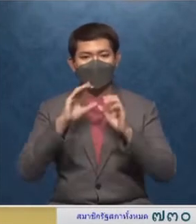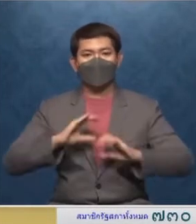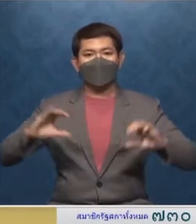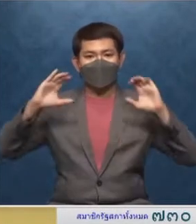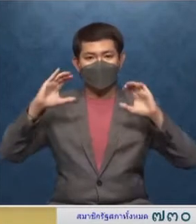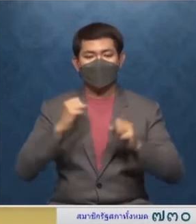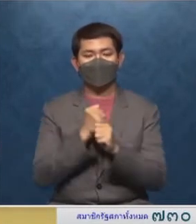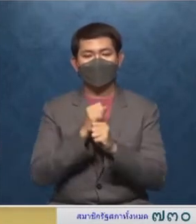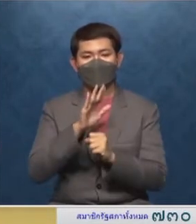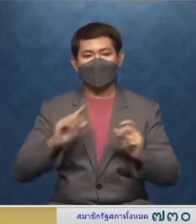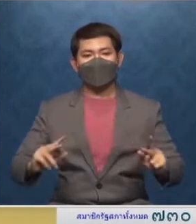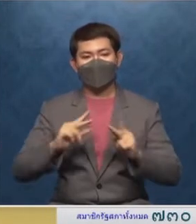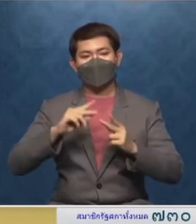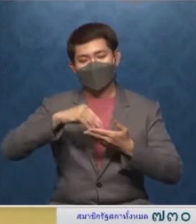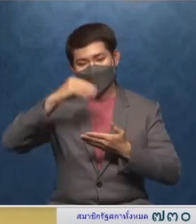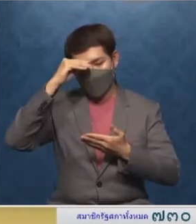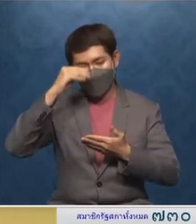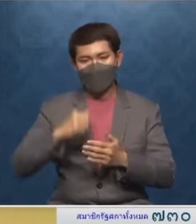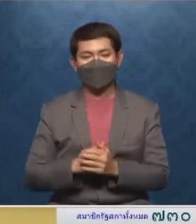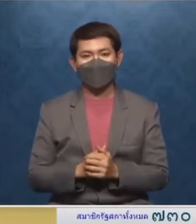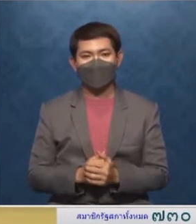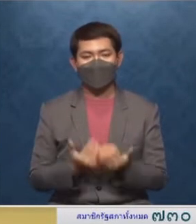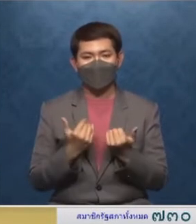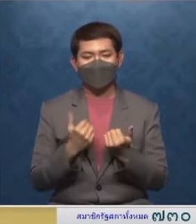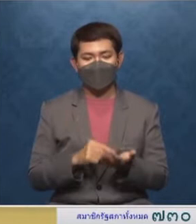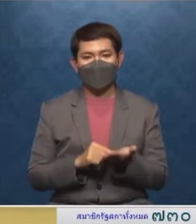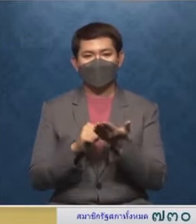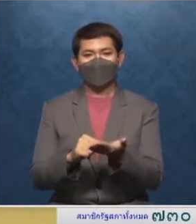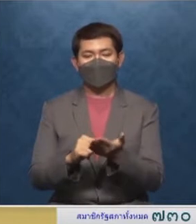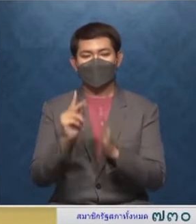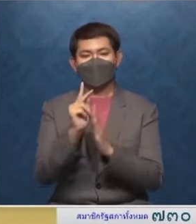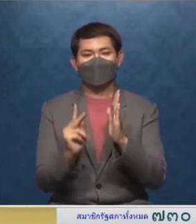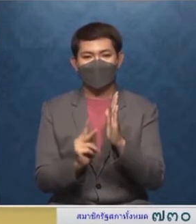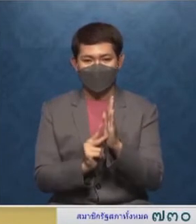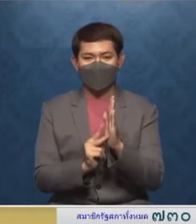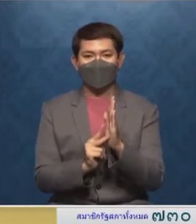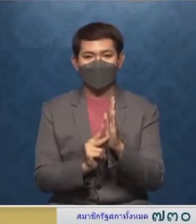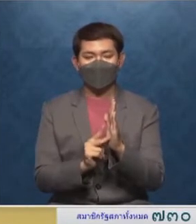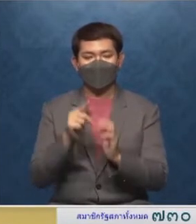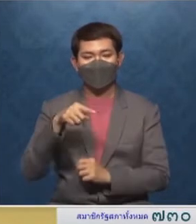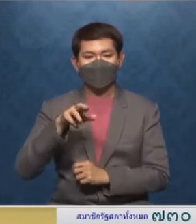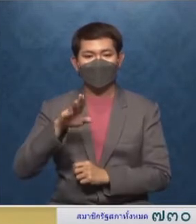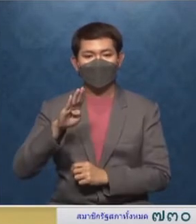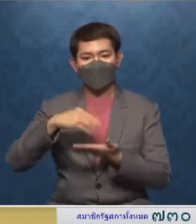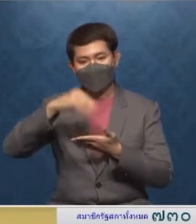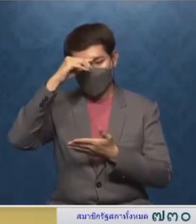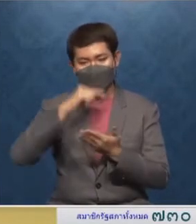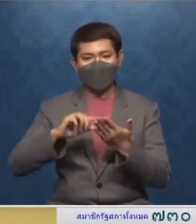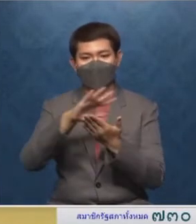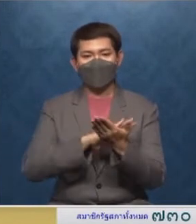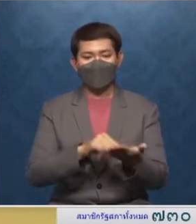และของกระทรวงศึกษาธิการนะครับที่ได้เสนอร่างพระราชบัญญัติการศึกษาแห่งชาติฉ